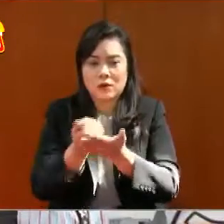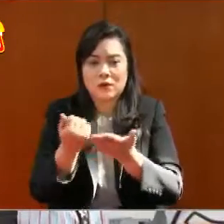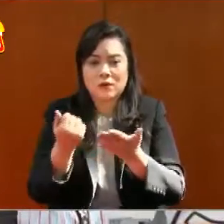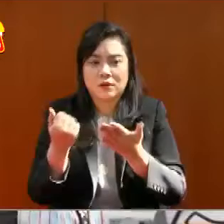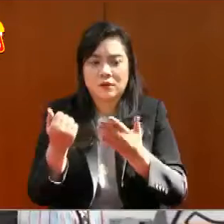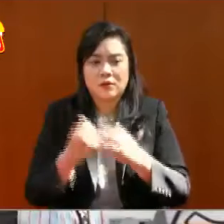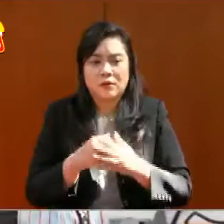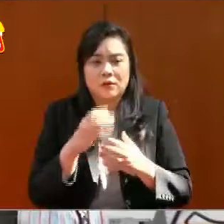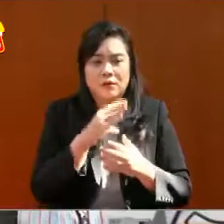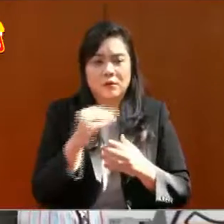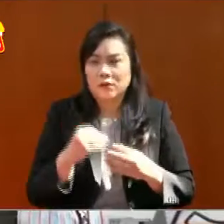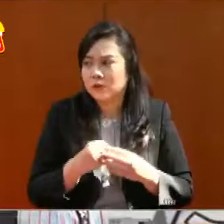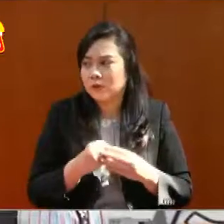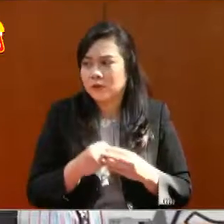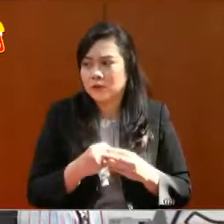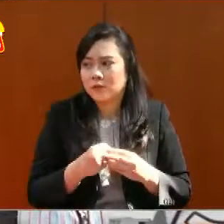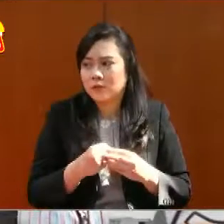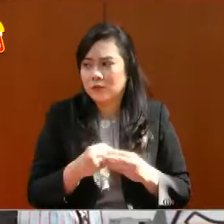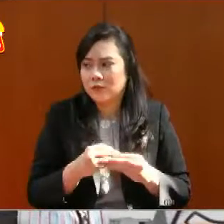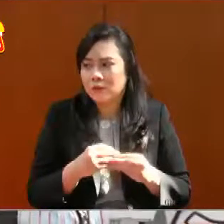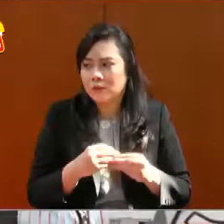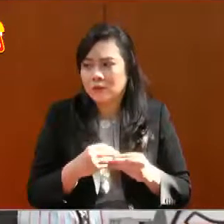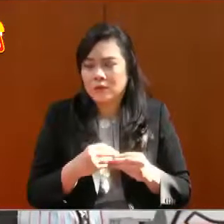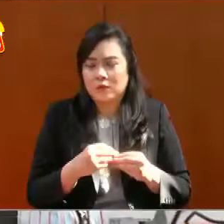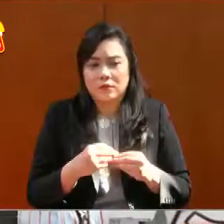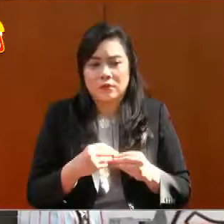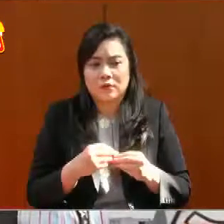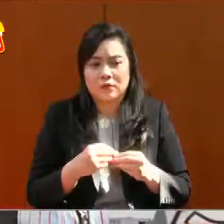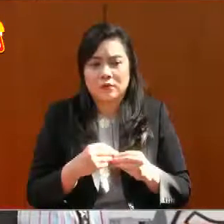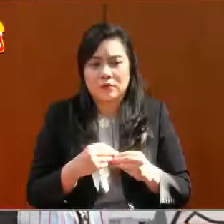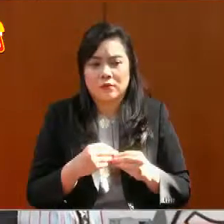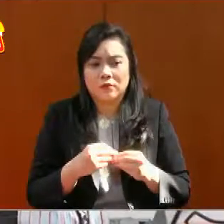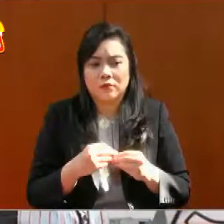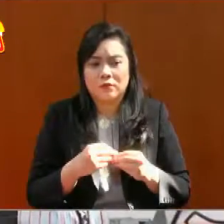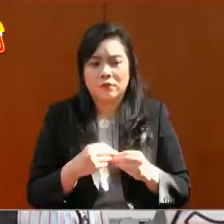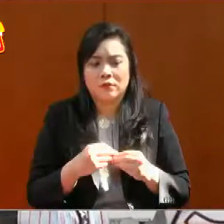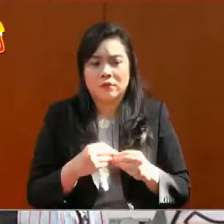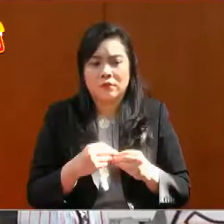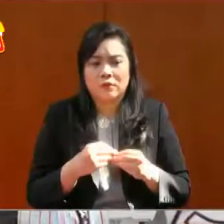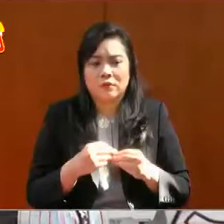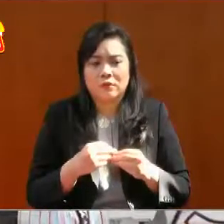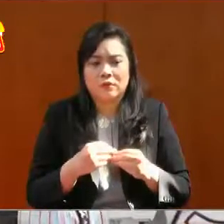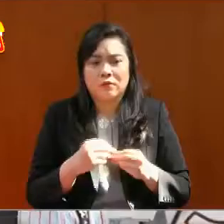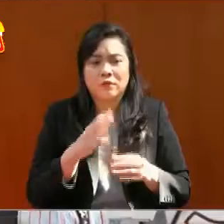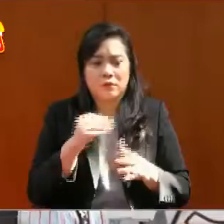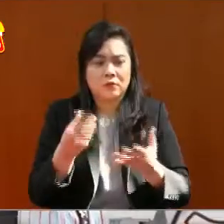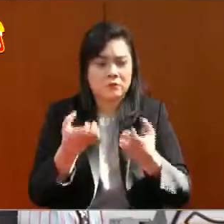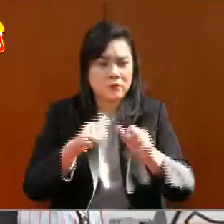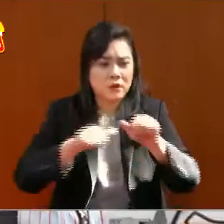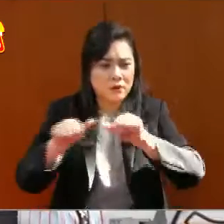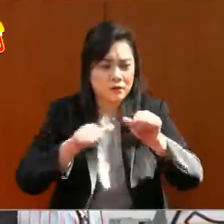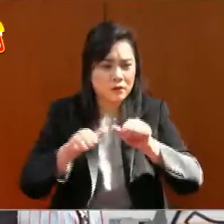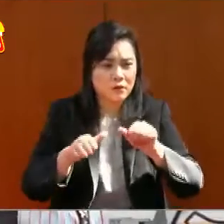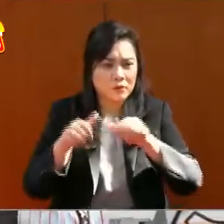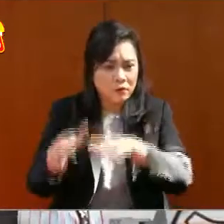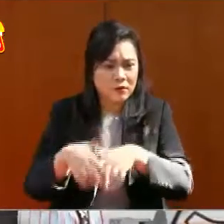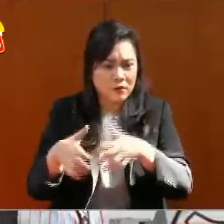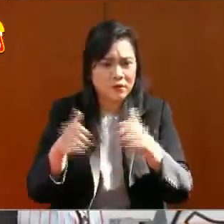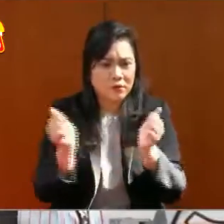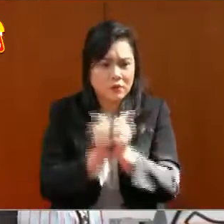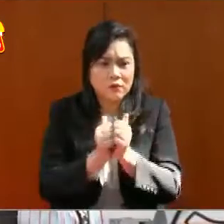sangat serius di peringkat tempatan kerana penduduk-penduduk dan petani mahu aktiviti pertanian ini setanding dengan